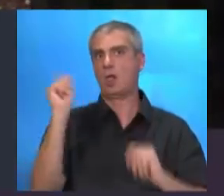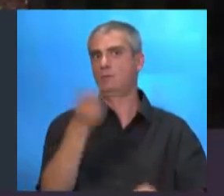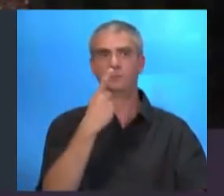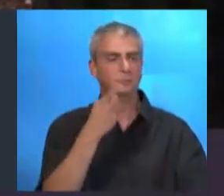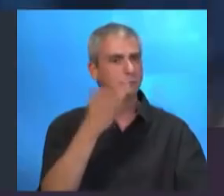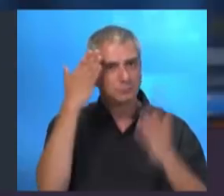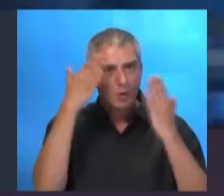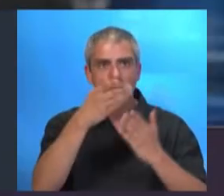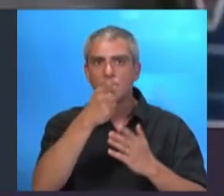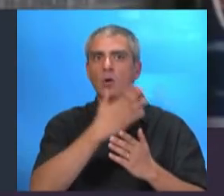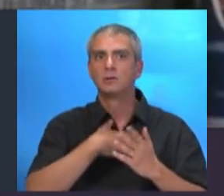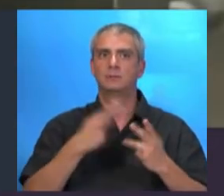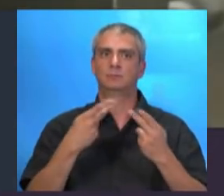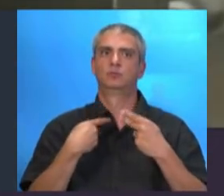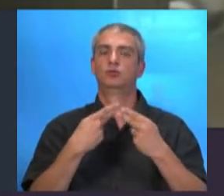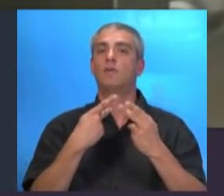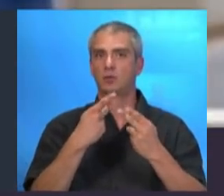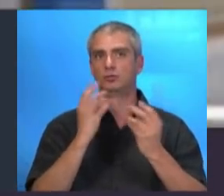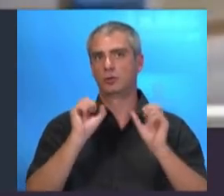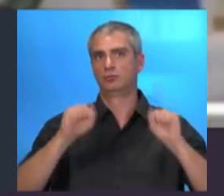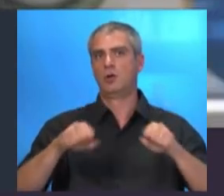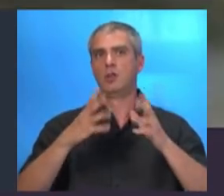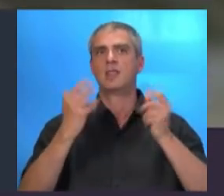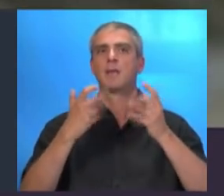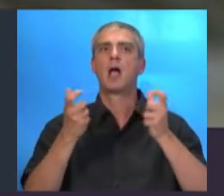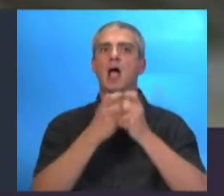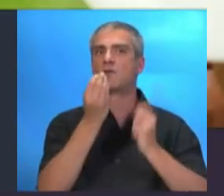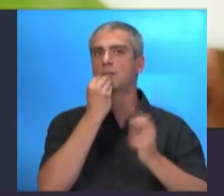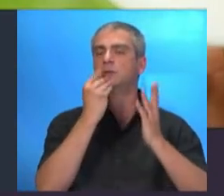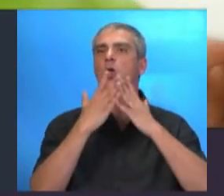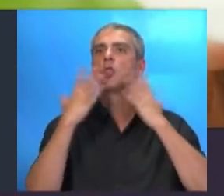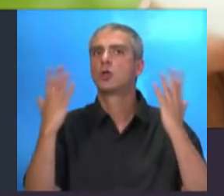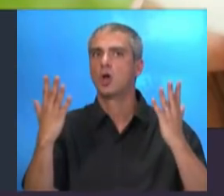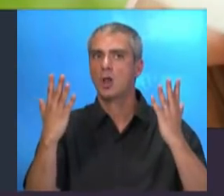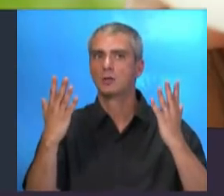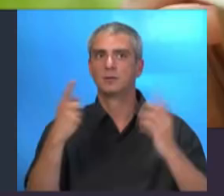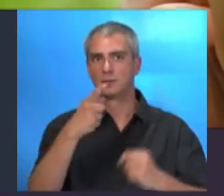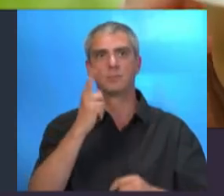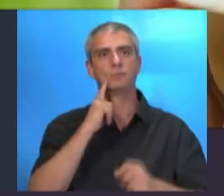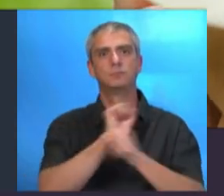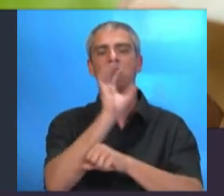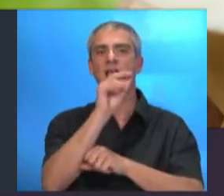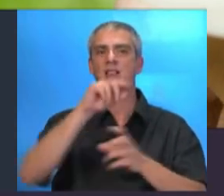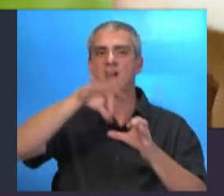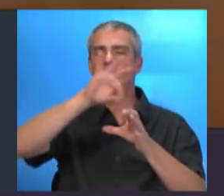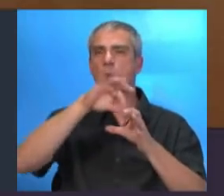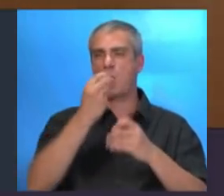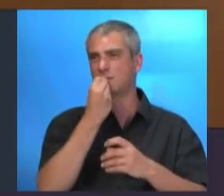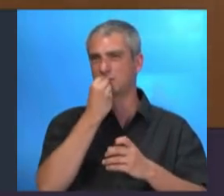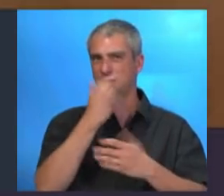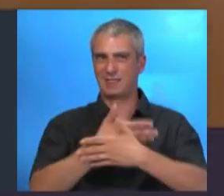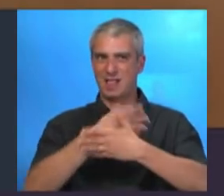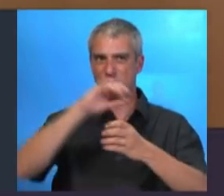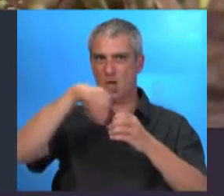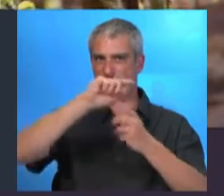ממוקדים ונחושים, הם מכוונים לשוק ששולטות בו כמה חברות מזון ענקיות. קוראים תיגר על שוק פורמולות המזון לתינוקות.